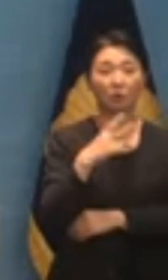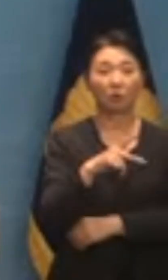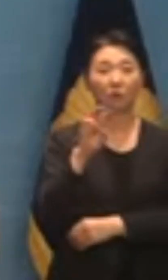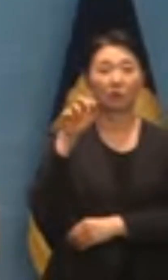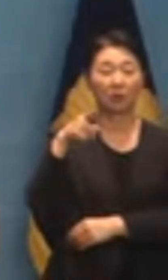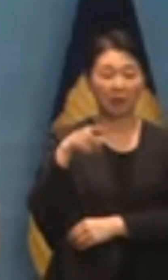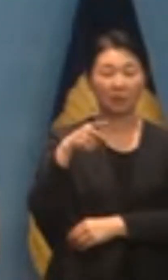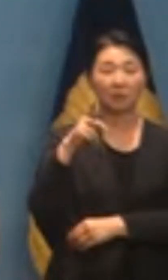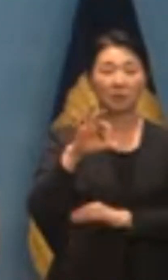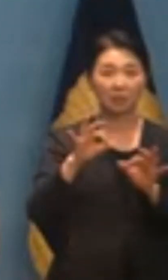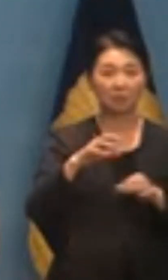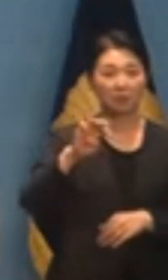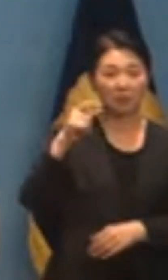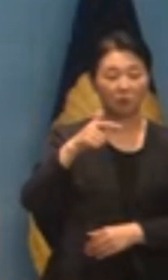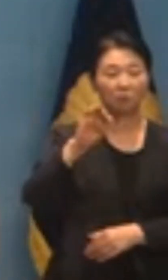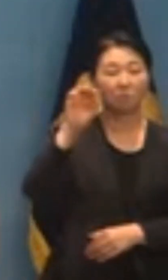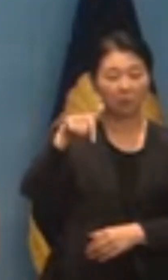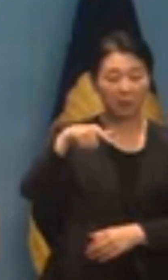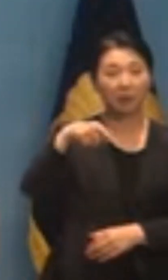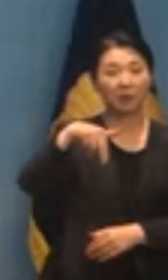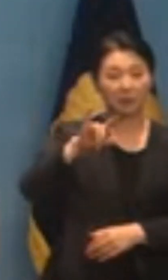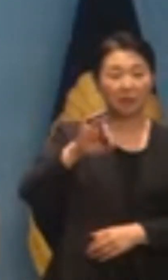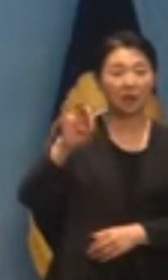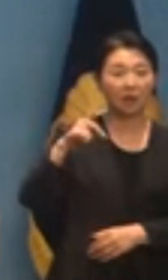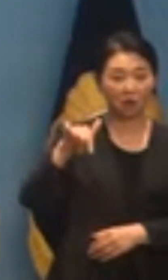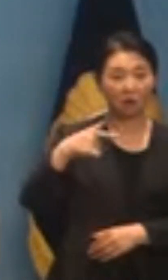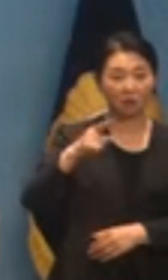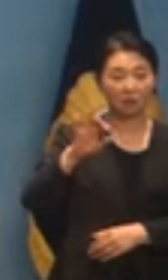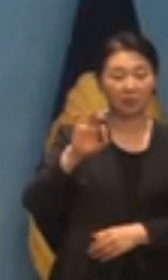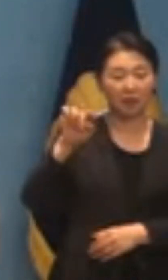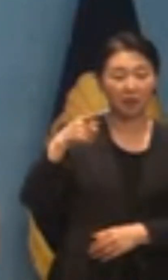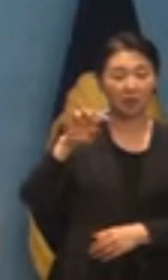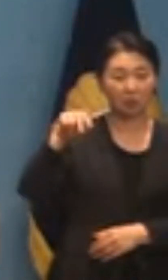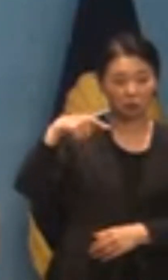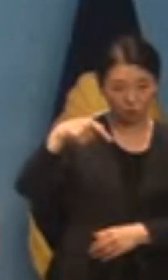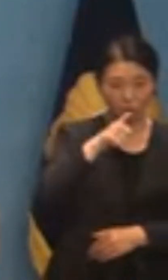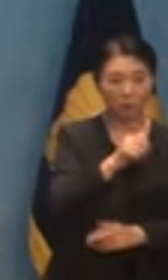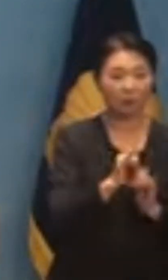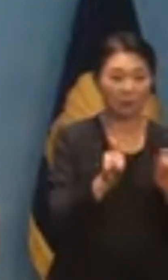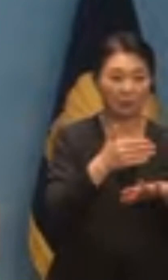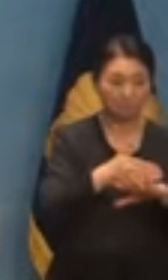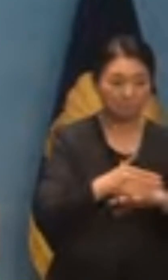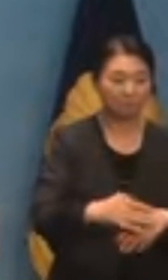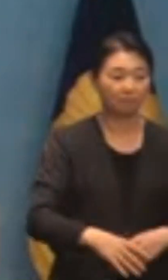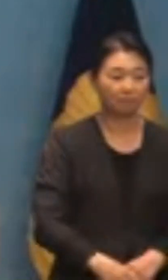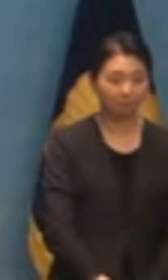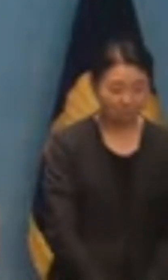강경숙, 김재원, 백선희, 차규근, 황은하와 하승수 변호사 감사합니다.